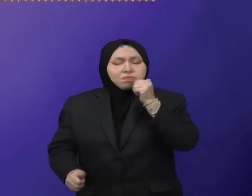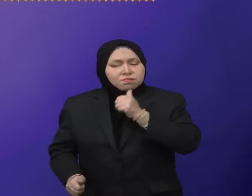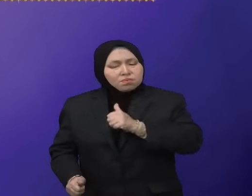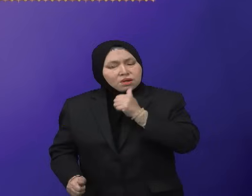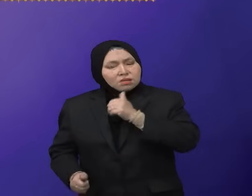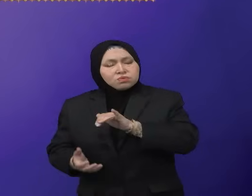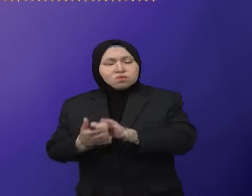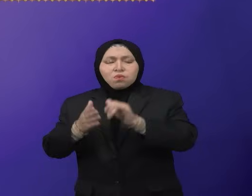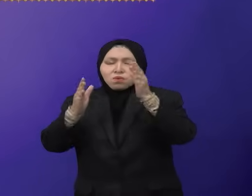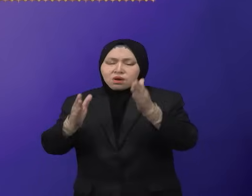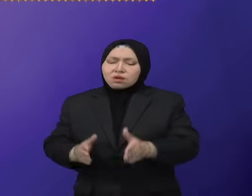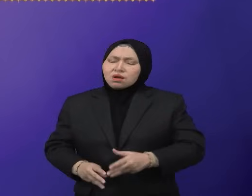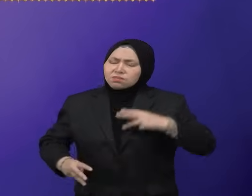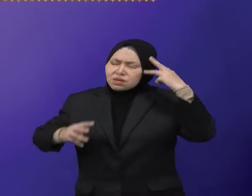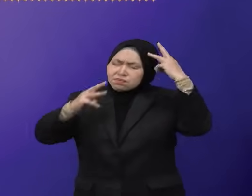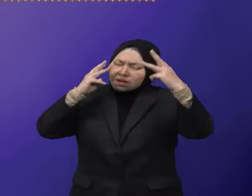المحصنات من